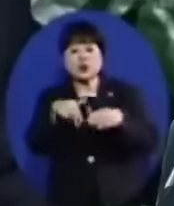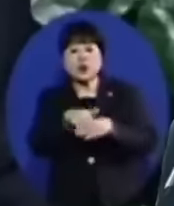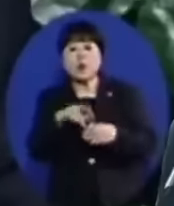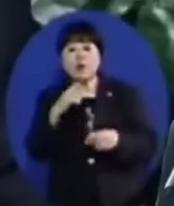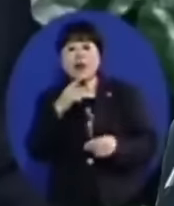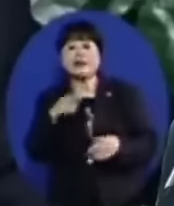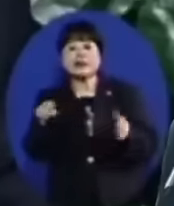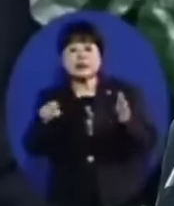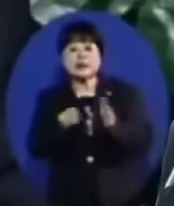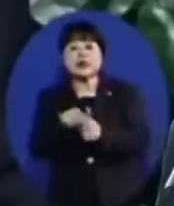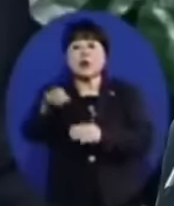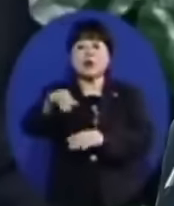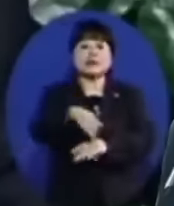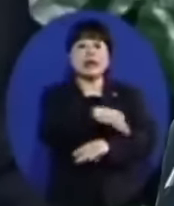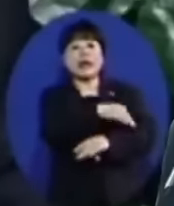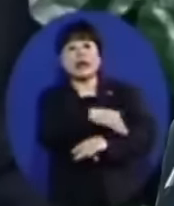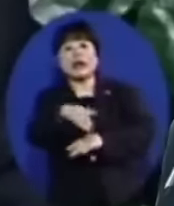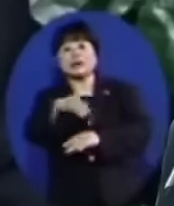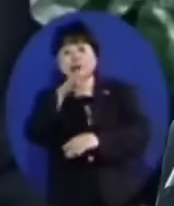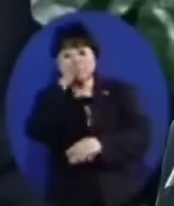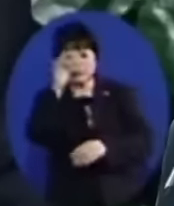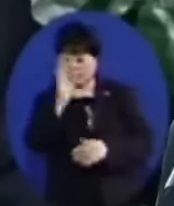것입니다.